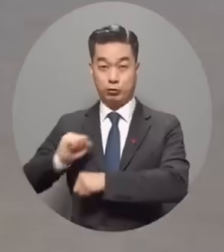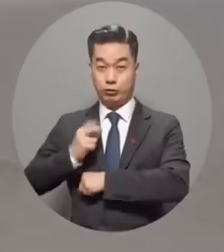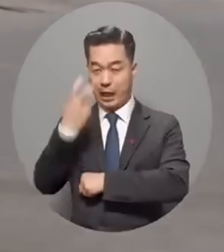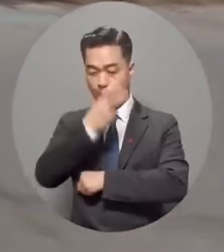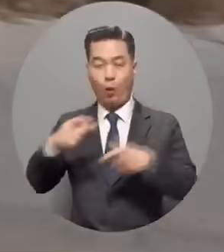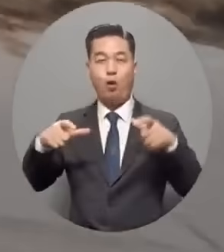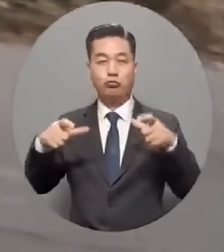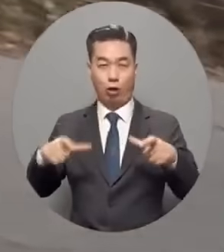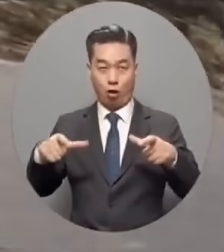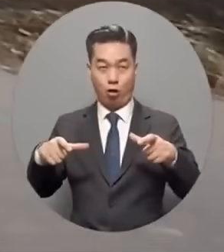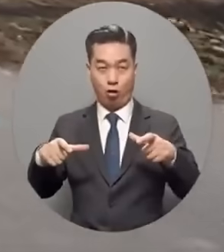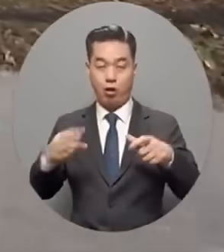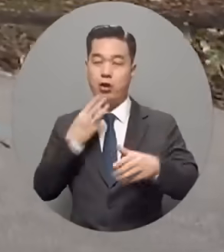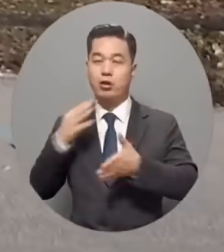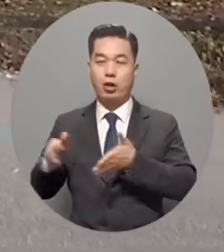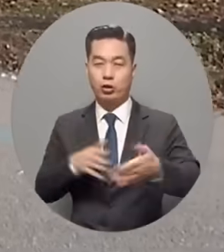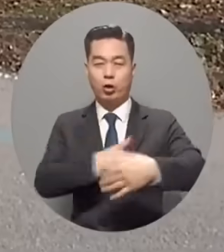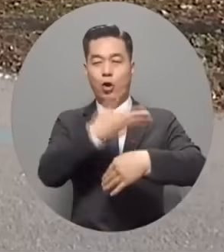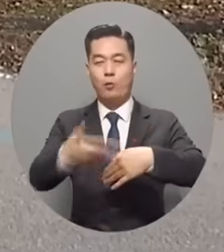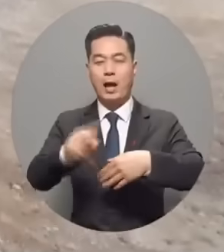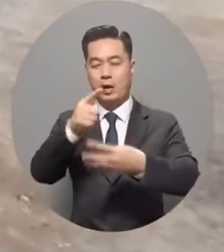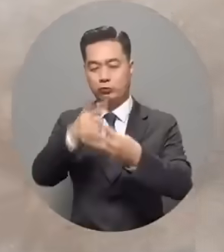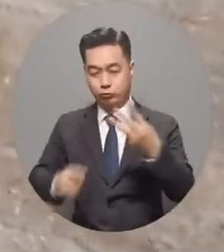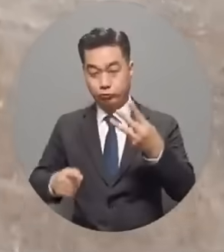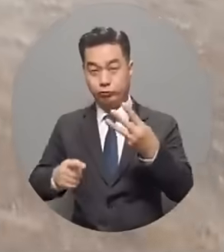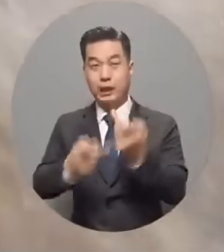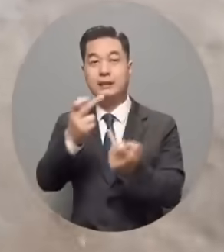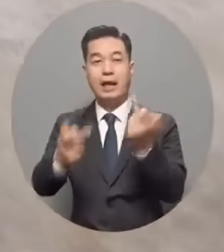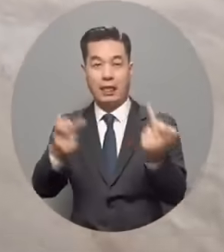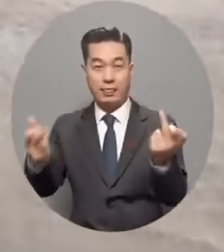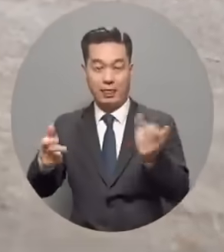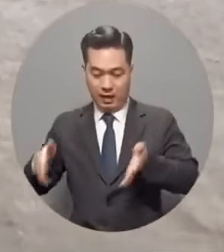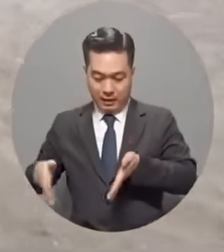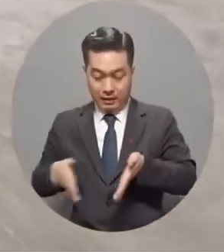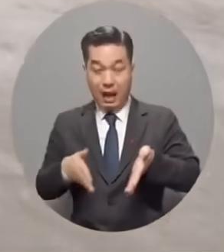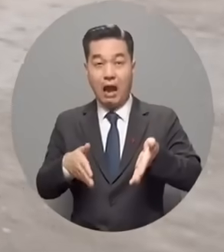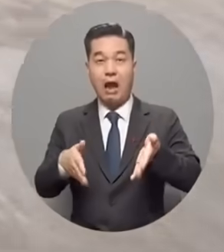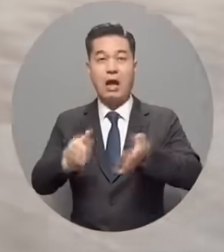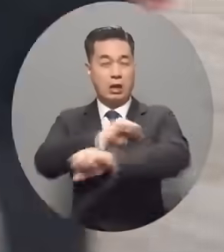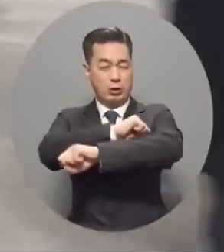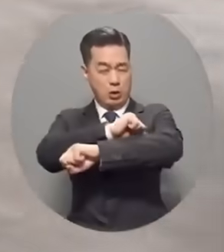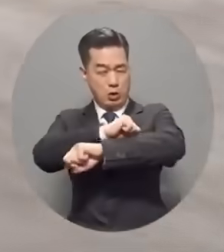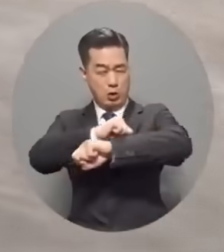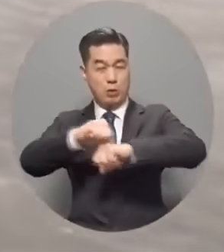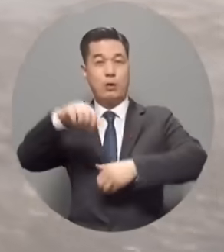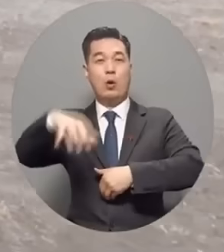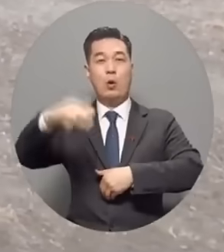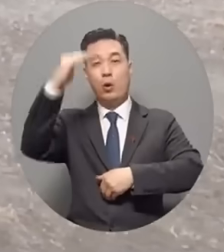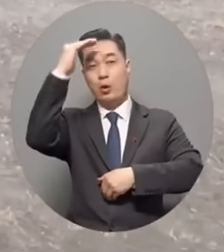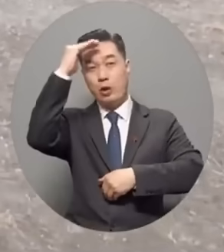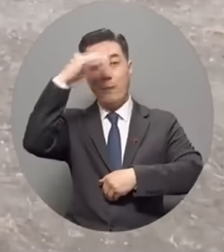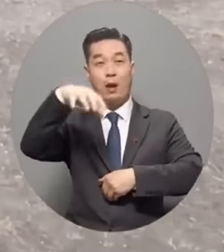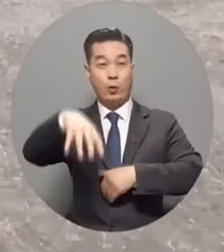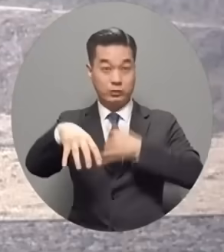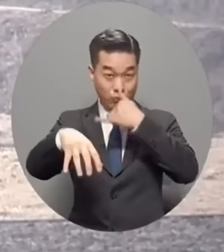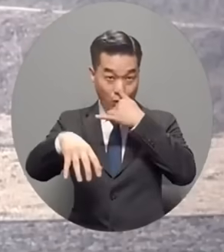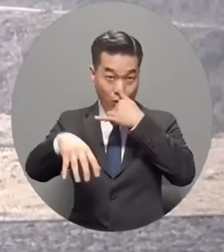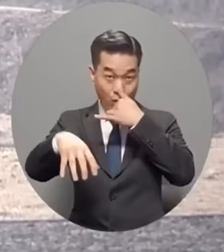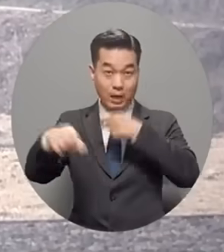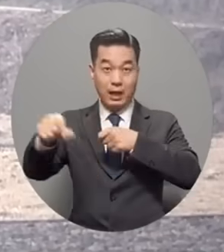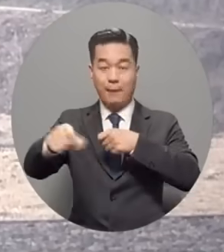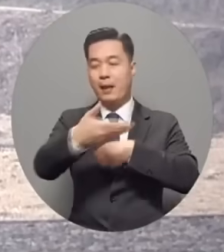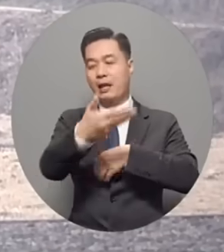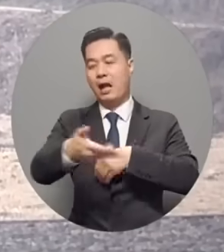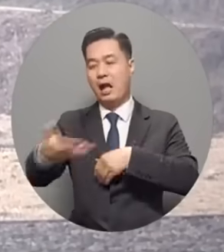군사보호구역에 위치한 경기도 파주의 한 야산. 길을 따라 들어가니 탁 트인 전망대가 나타납니다. 바로 앞 강을